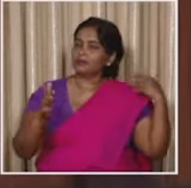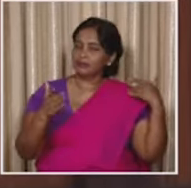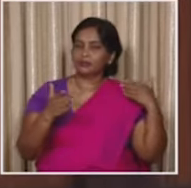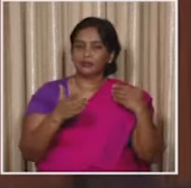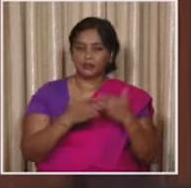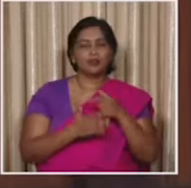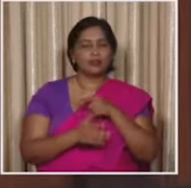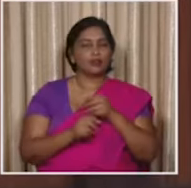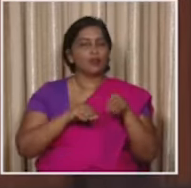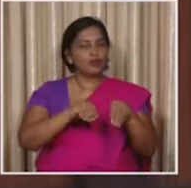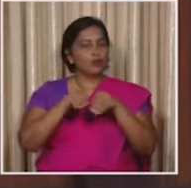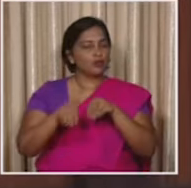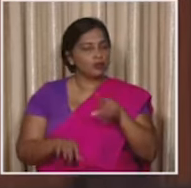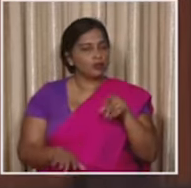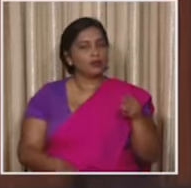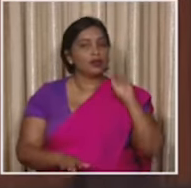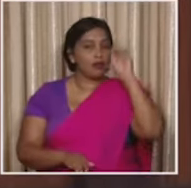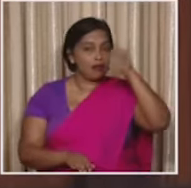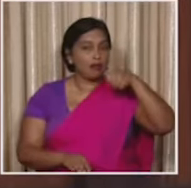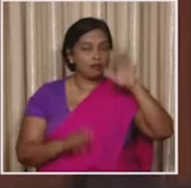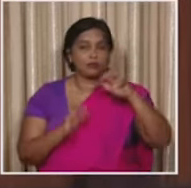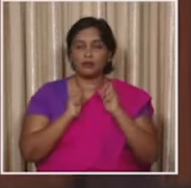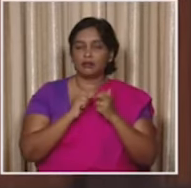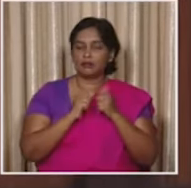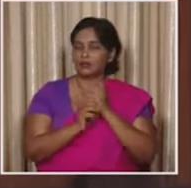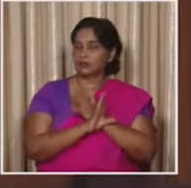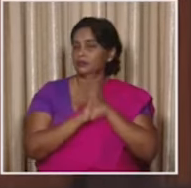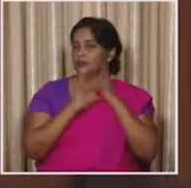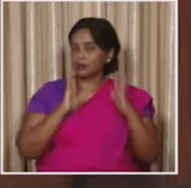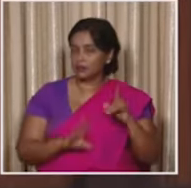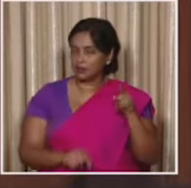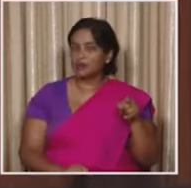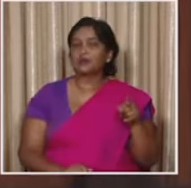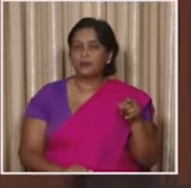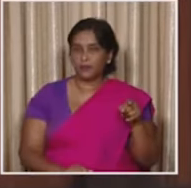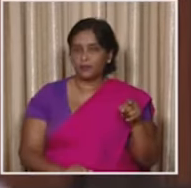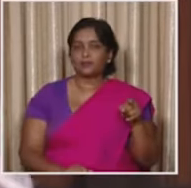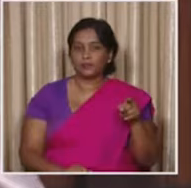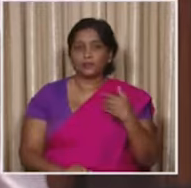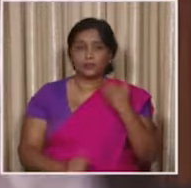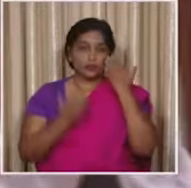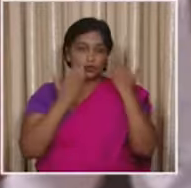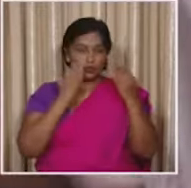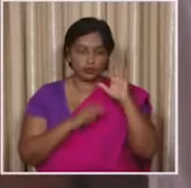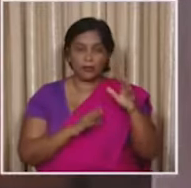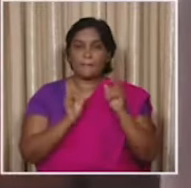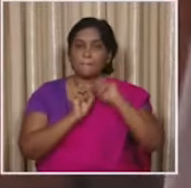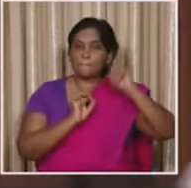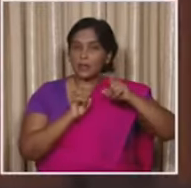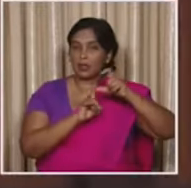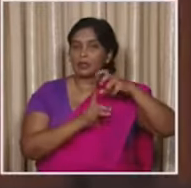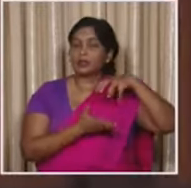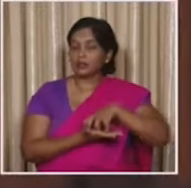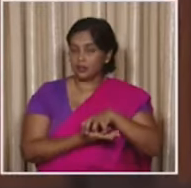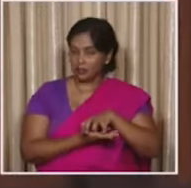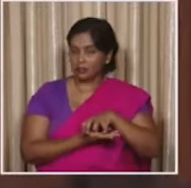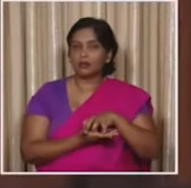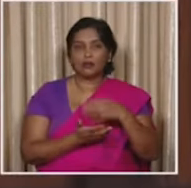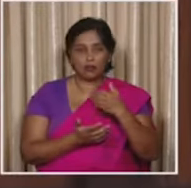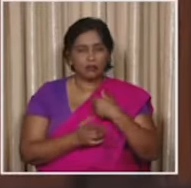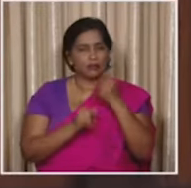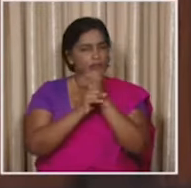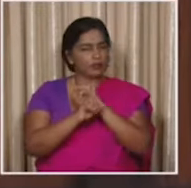மோசமான ஒரு பிரச்சனையாகவே இருந்து கொண்டு வருகிறது. நீங்கள் ஊடகத்திலே பார்த்தால் உங்களுக்கு தெரியும், நானும் மட்டக்களப்பிலே பல இடங்களுக்கு நேரடியாக